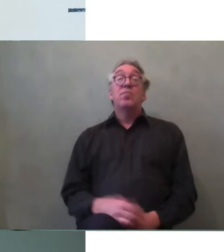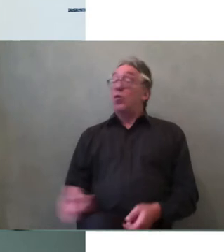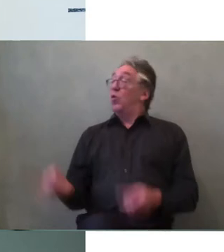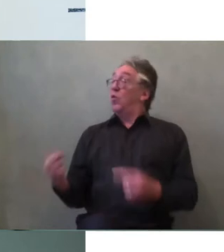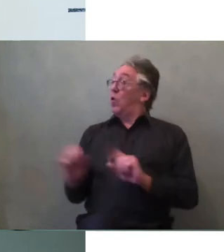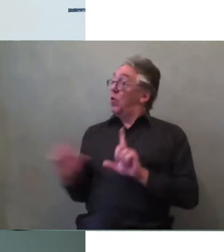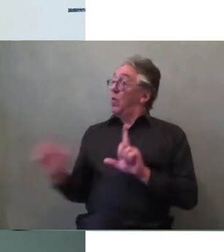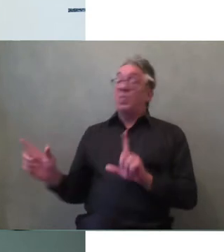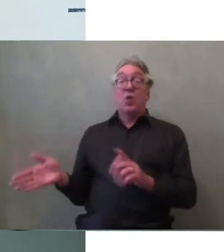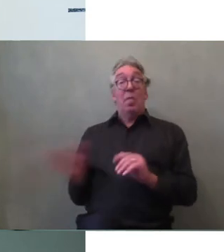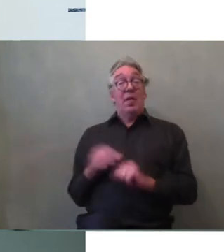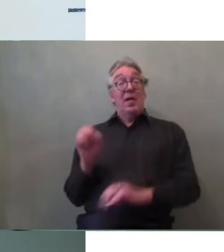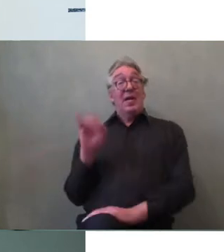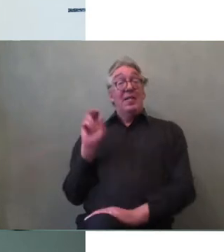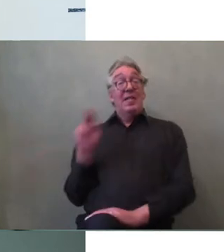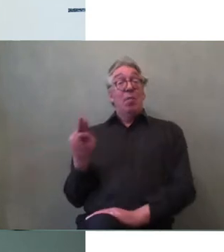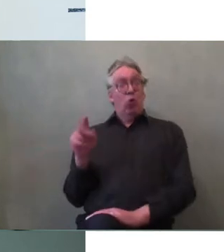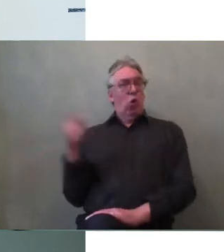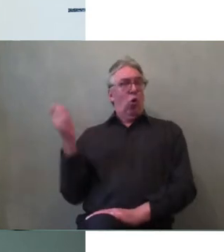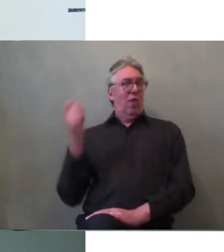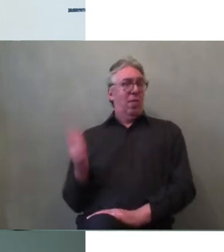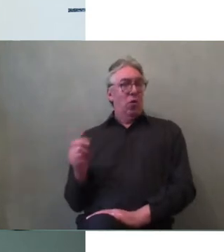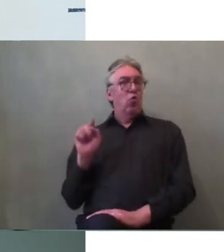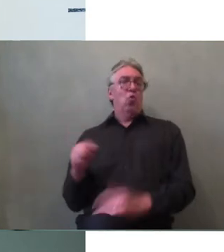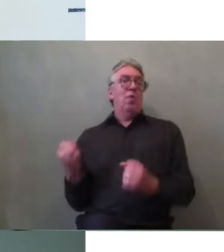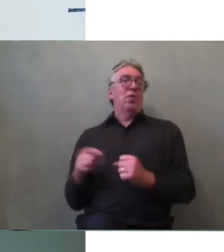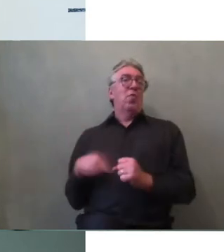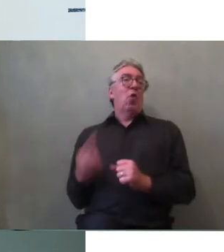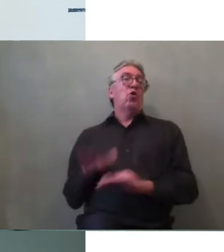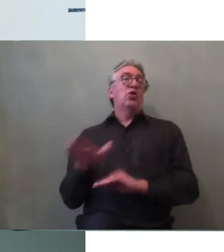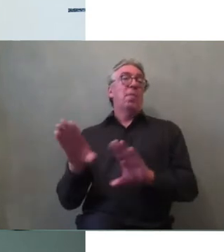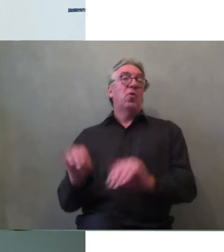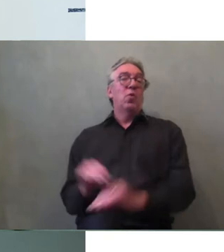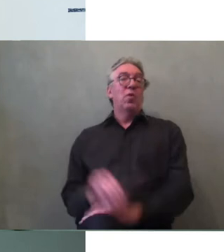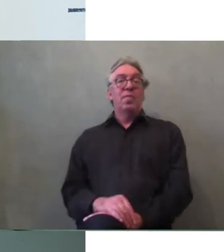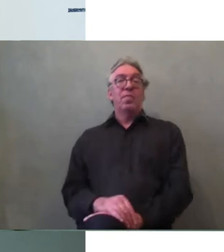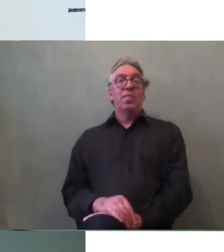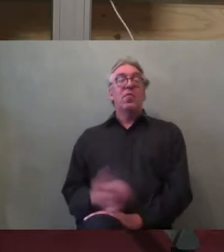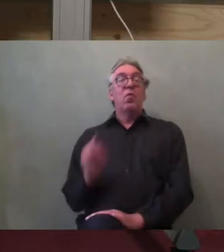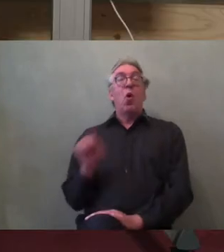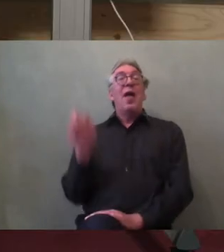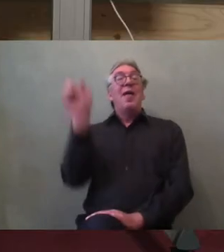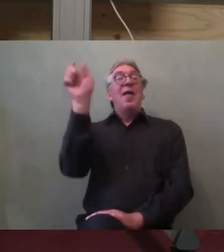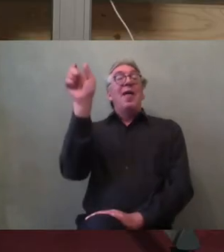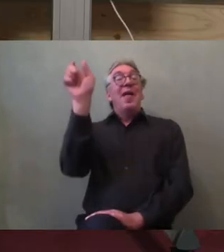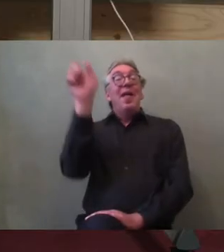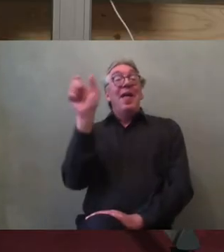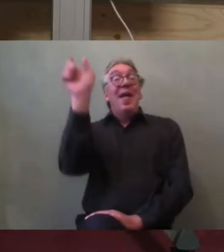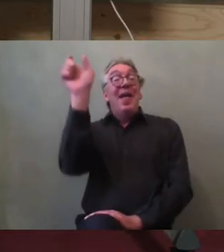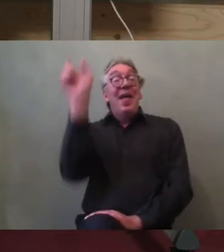Simon zijn we nu een volgende stap aan het zetten. Voor individueel museumbezoek, voor blinde bezoekers, is